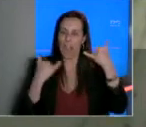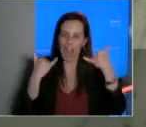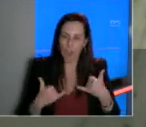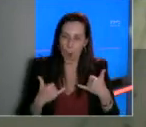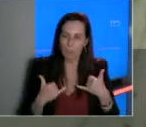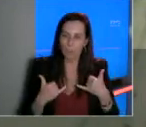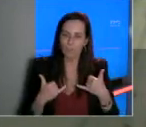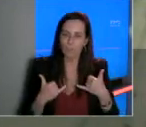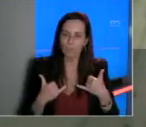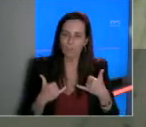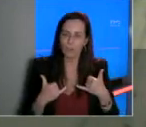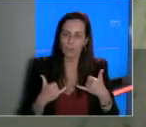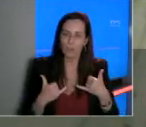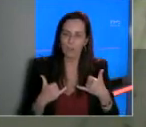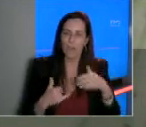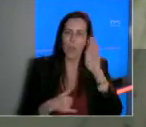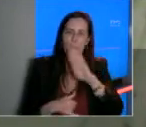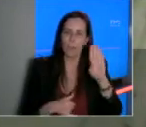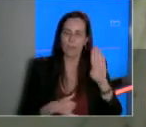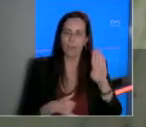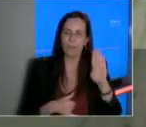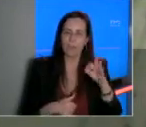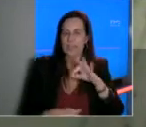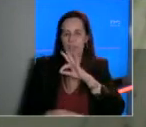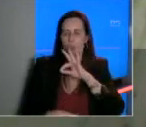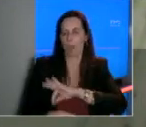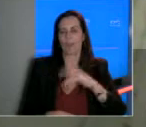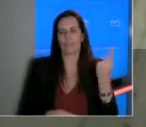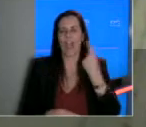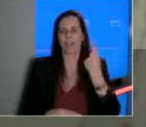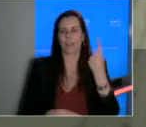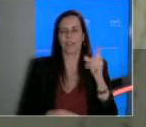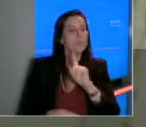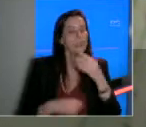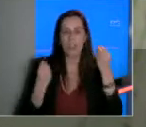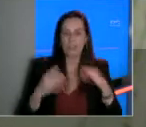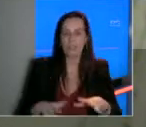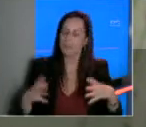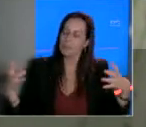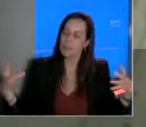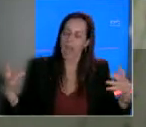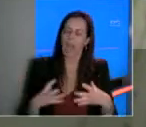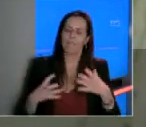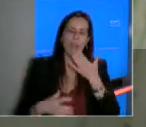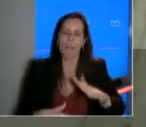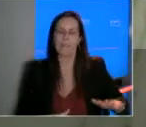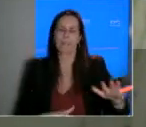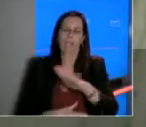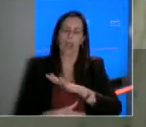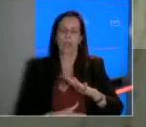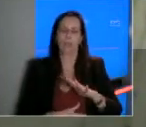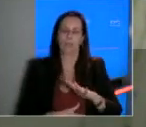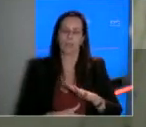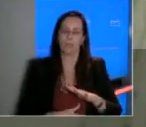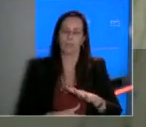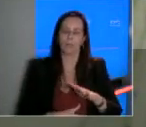הוא בנימין נתניהו המרוויח היחידי, מי שהפסיד זה החברה במדינת ישראל,